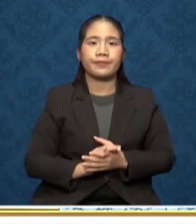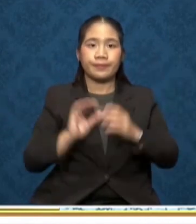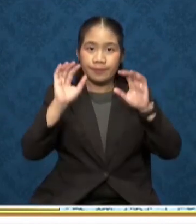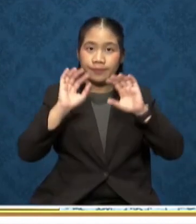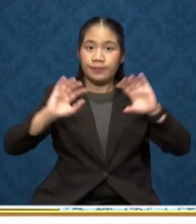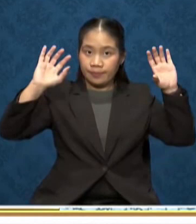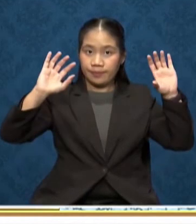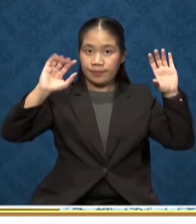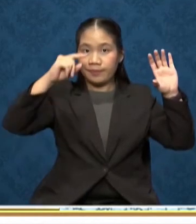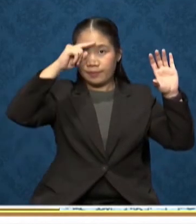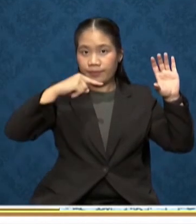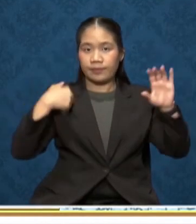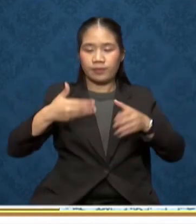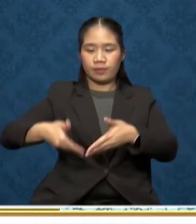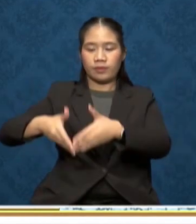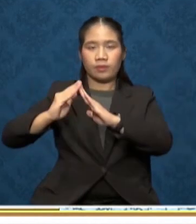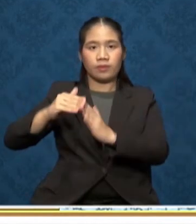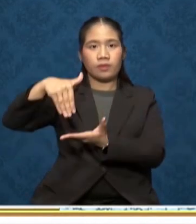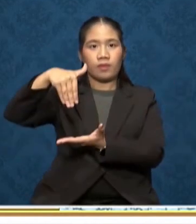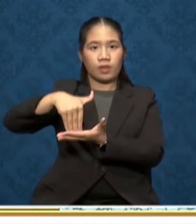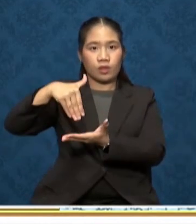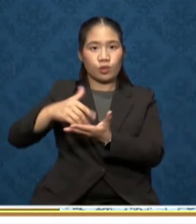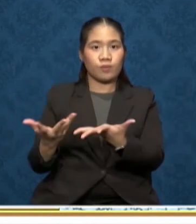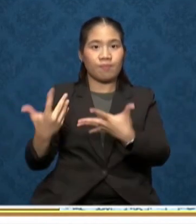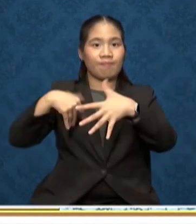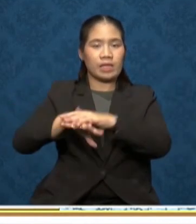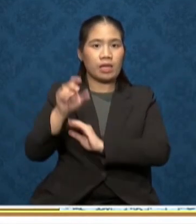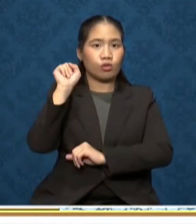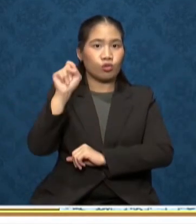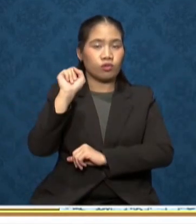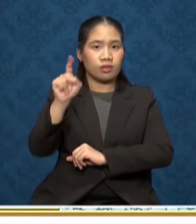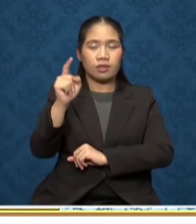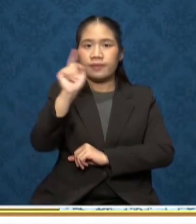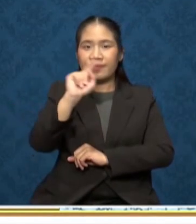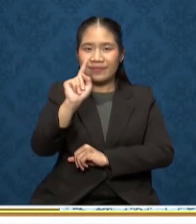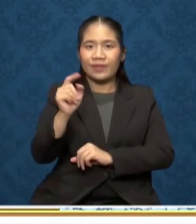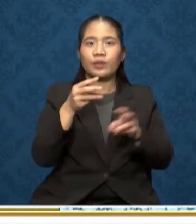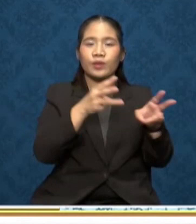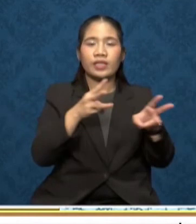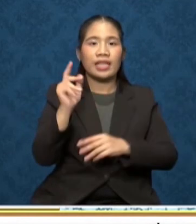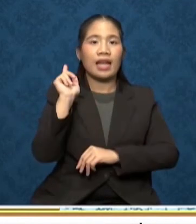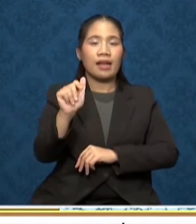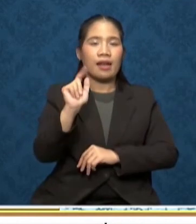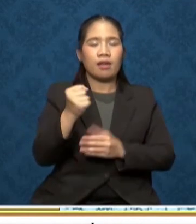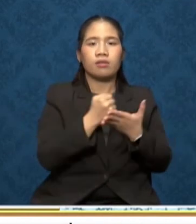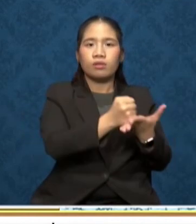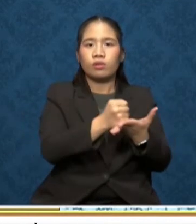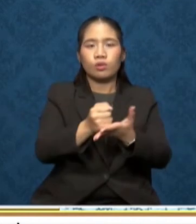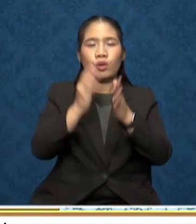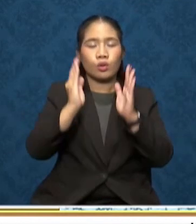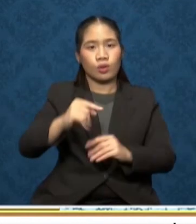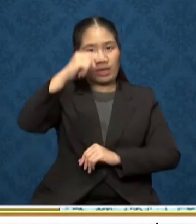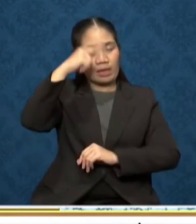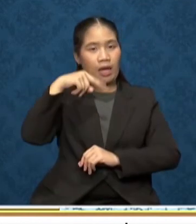รฐบลได้ตงศูนย์ระสาหงานฉกเฉินเรีกว Rapid Response Centerเป็กลไลหกในการพิจนาเรื่องใหความชวยหอบคนไทย